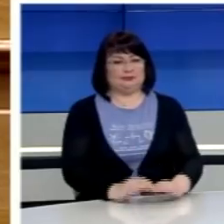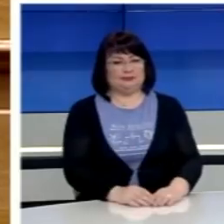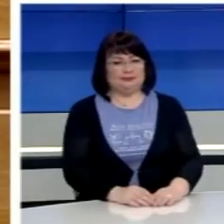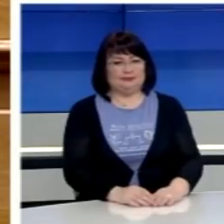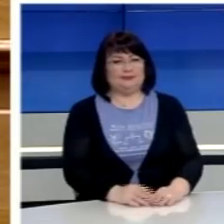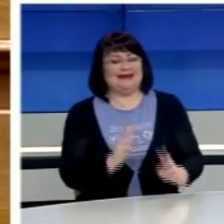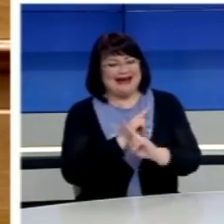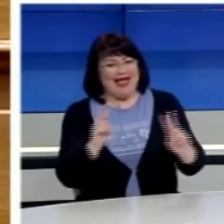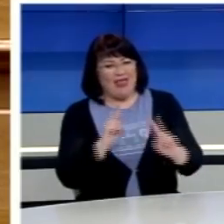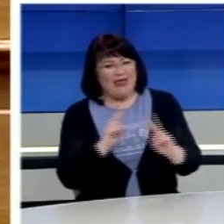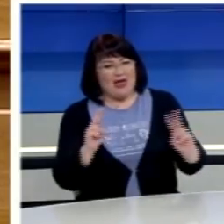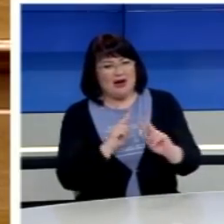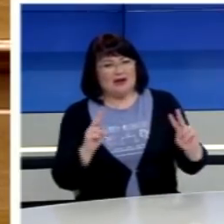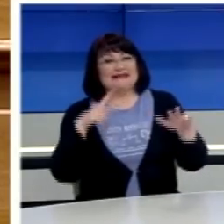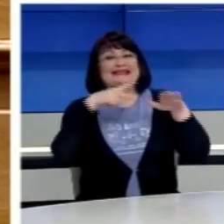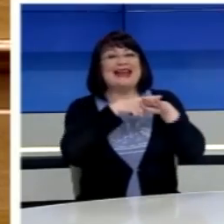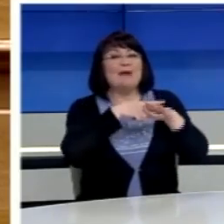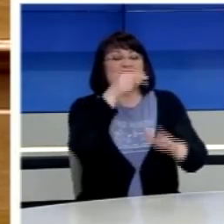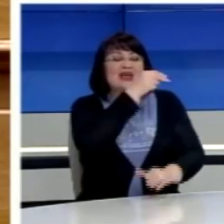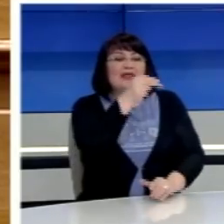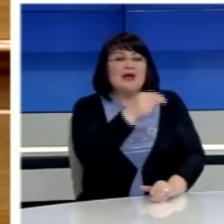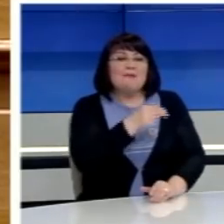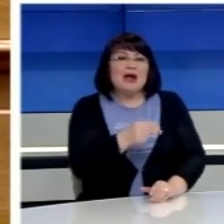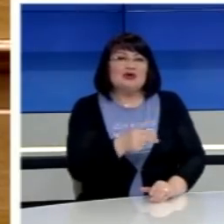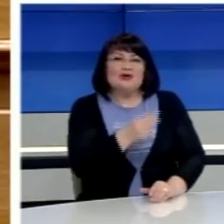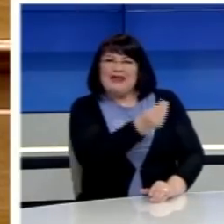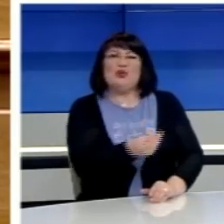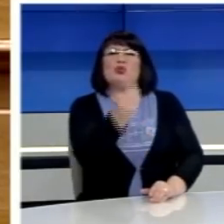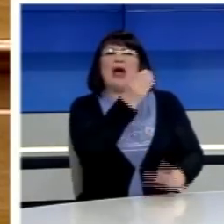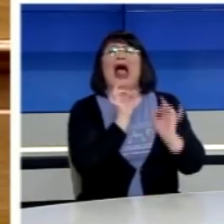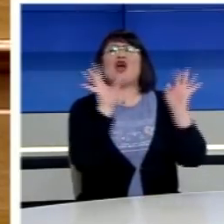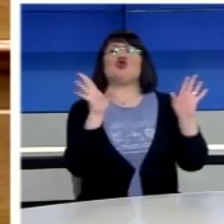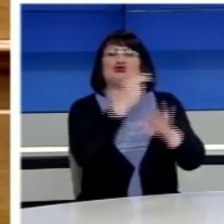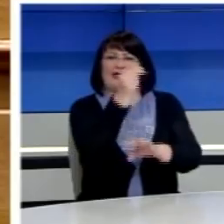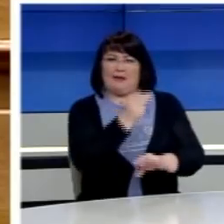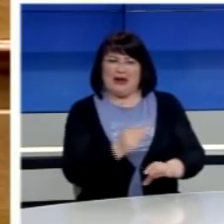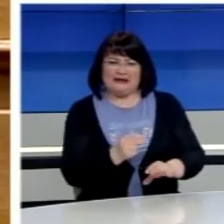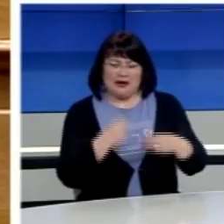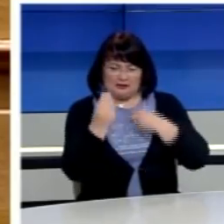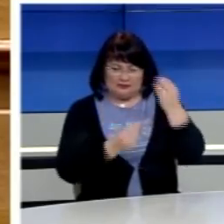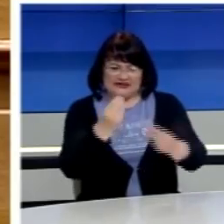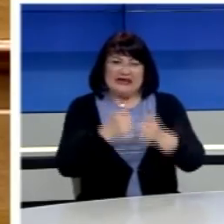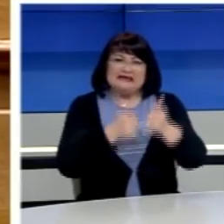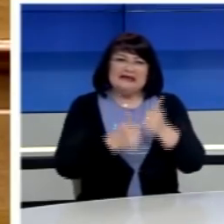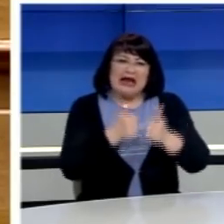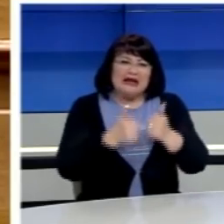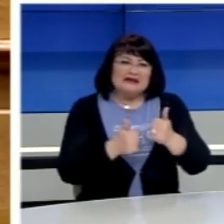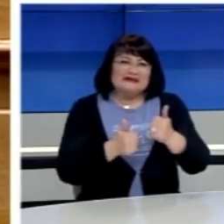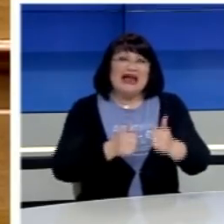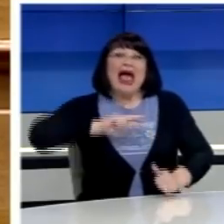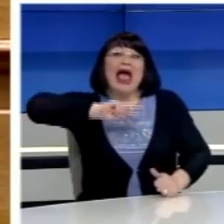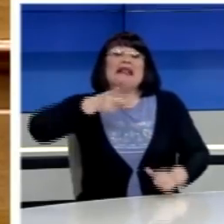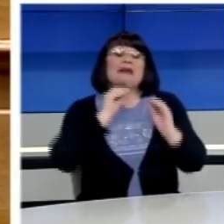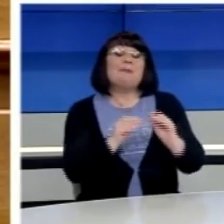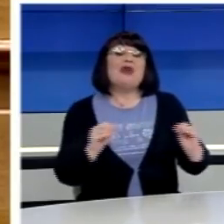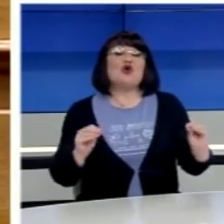για να το ξεκαθαρίσουμε, η Τράπεζα Θεμάτων, κατά την άποψή μας, κατά την άποψη της εκπαιδευτικής κοινότητας, είναι